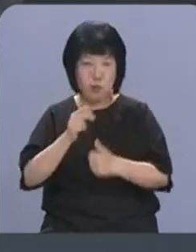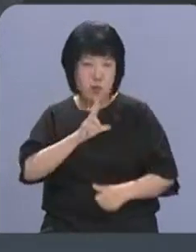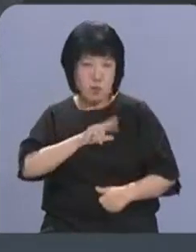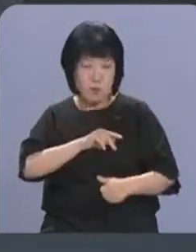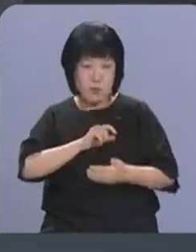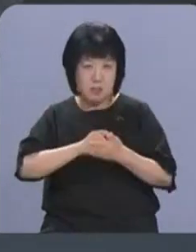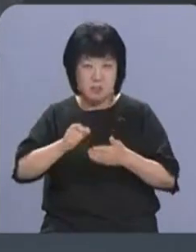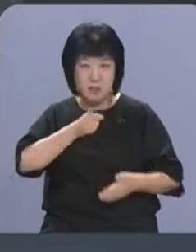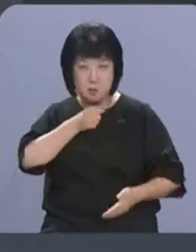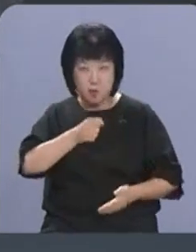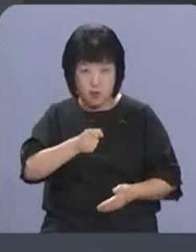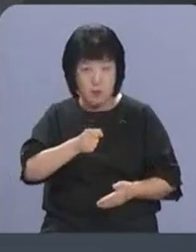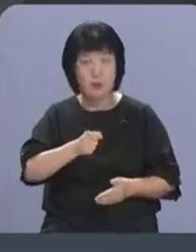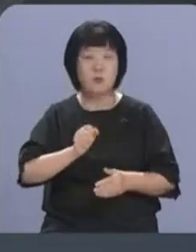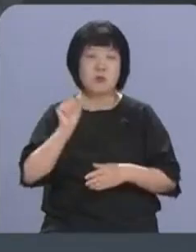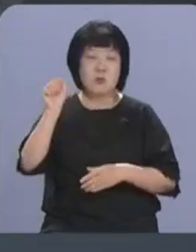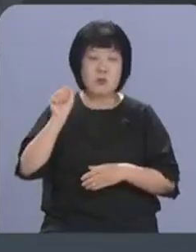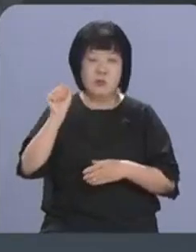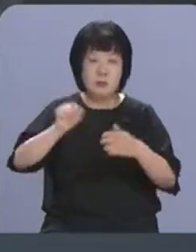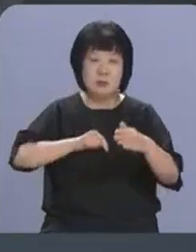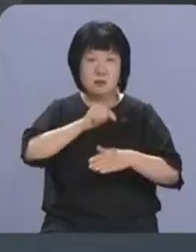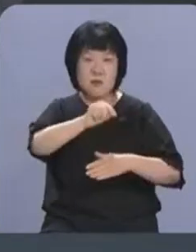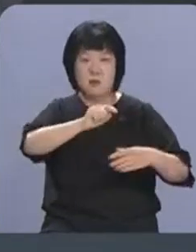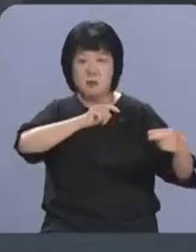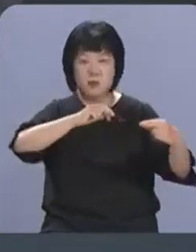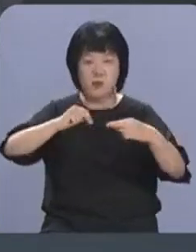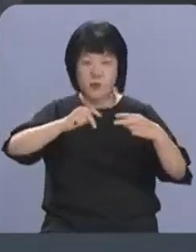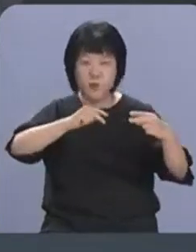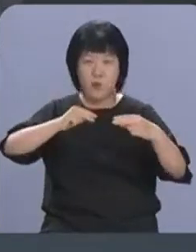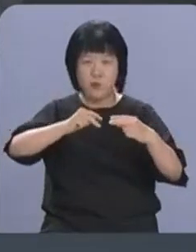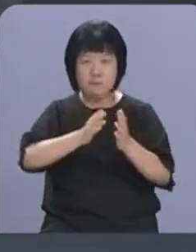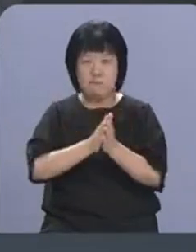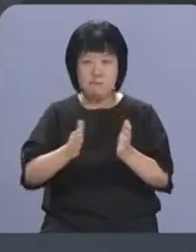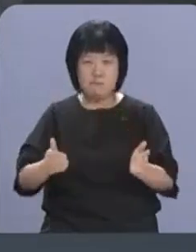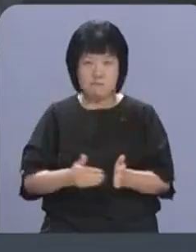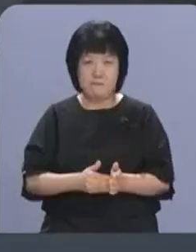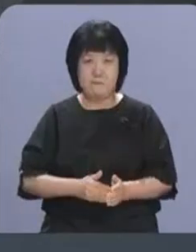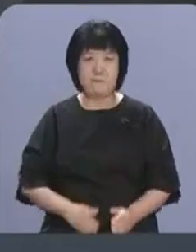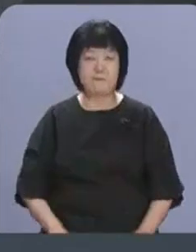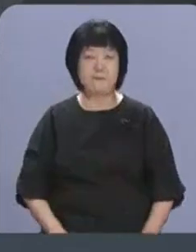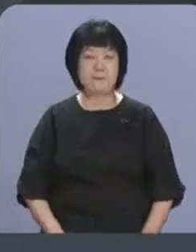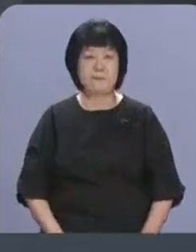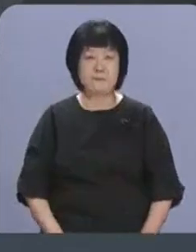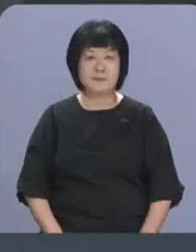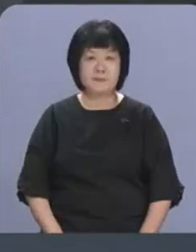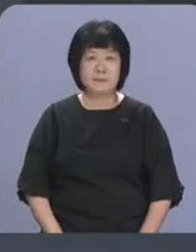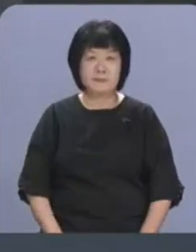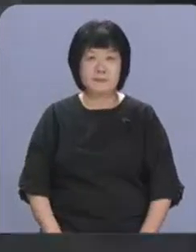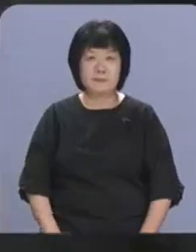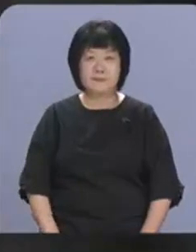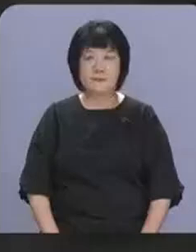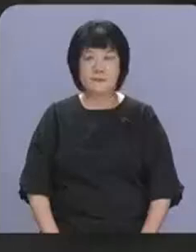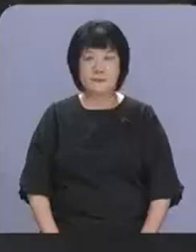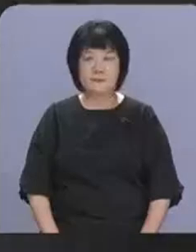기자회견과 집회를 열고 장외 여론전을 벌였습니다. 정민규 기자가 취재했습니다.